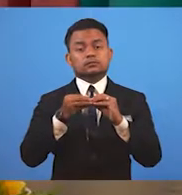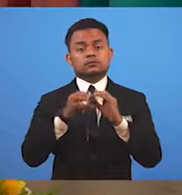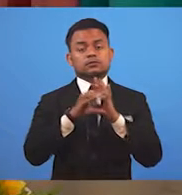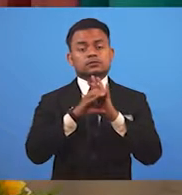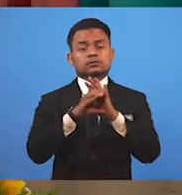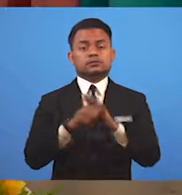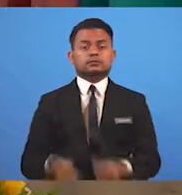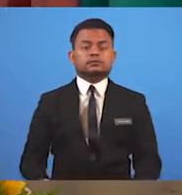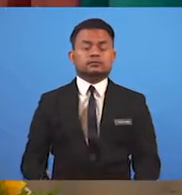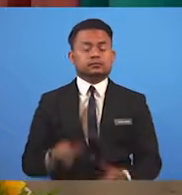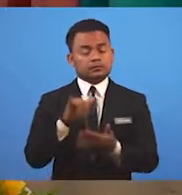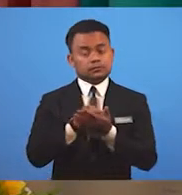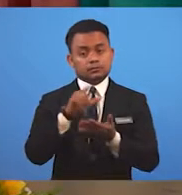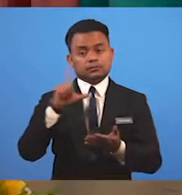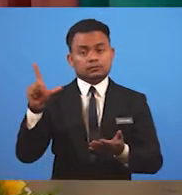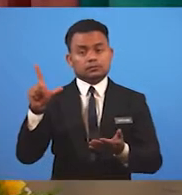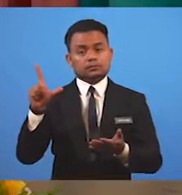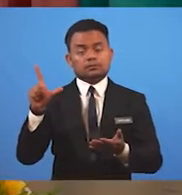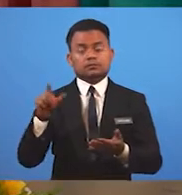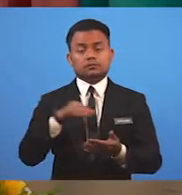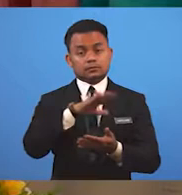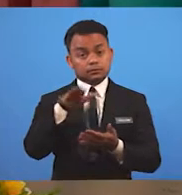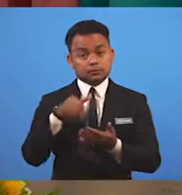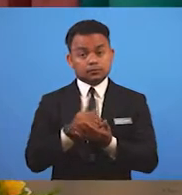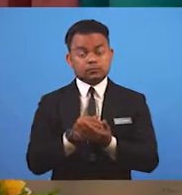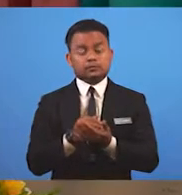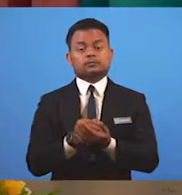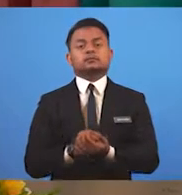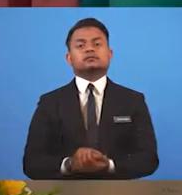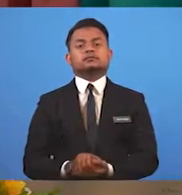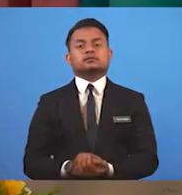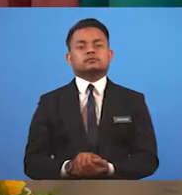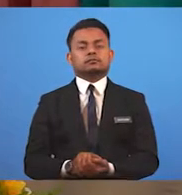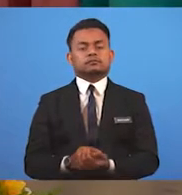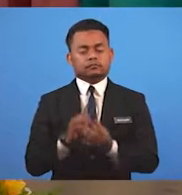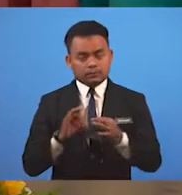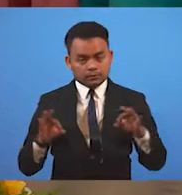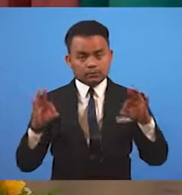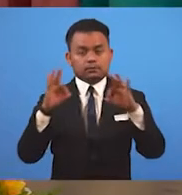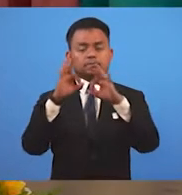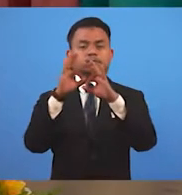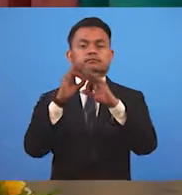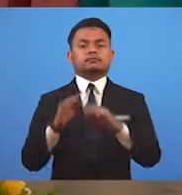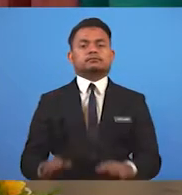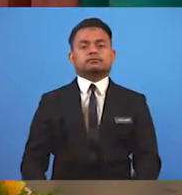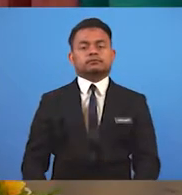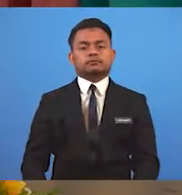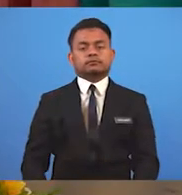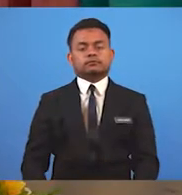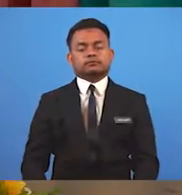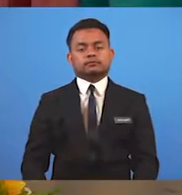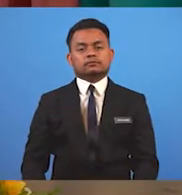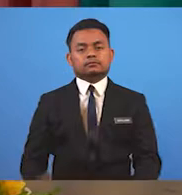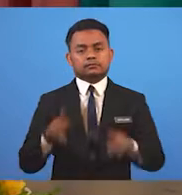Jadi, itulah antara maklumat-maklumat penting yang perlu ada dalam borang rekod label. Baiklah, para